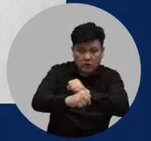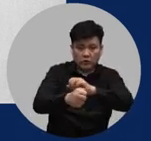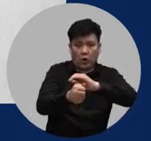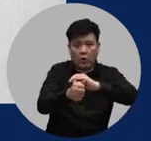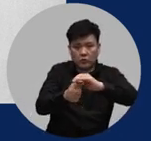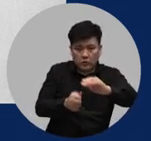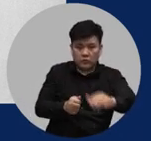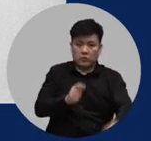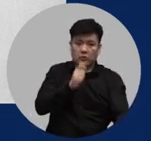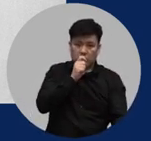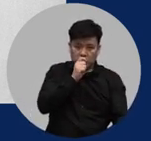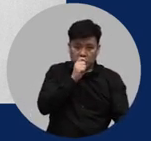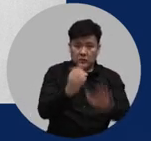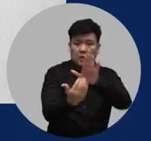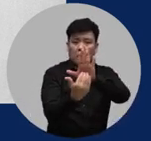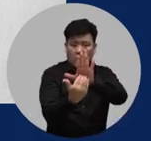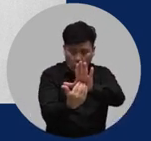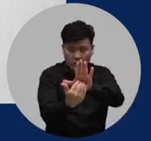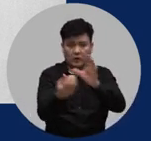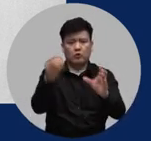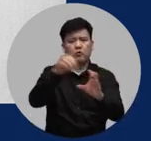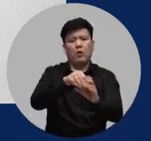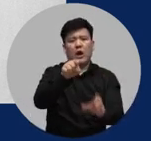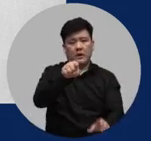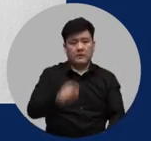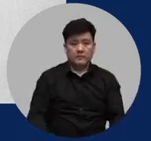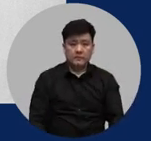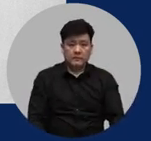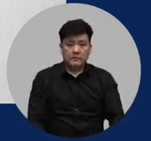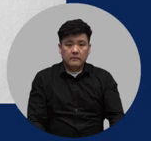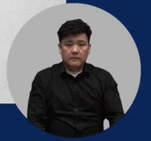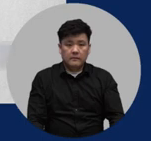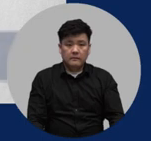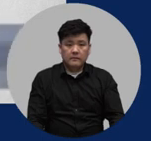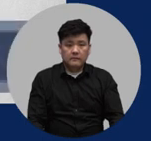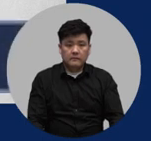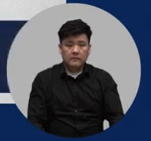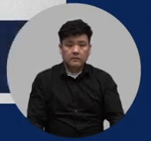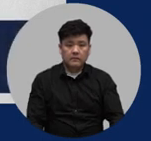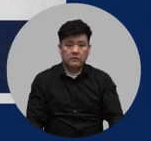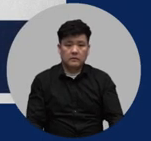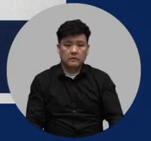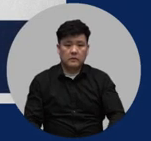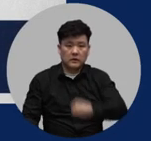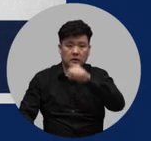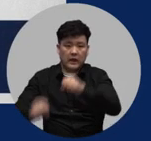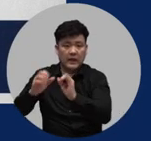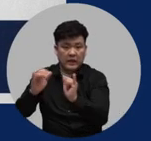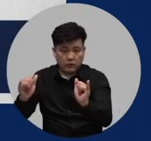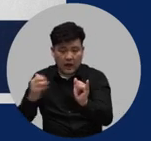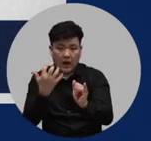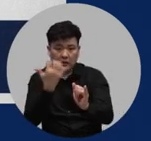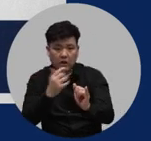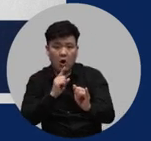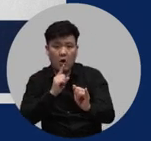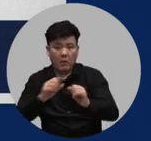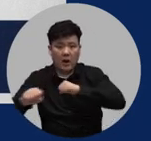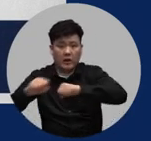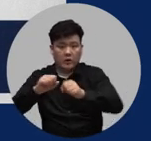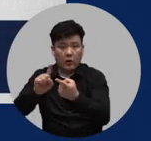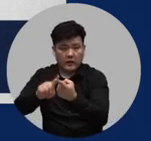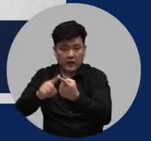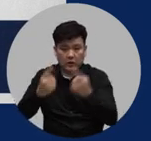소극적으로 또는 묵시적으로 거부하는 경우도 포함됩니다. 즉, 행위자의 성적 언동에 대해